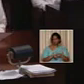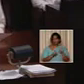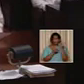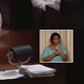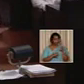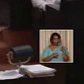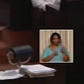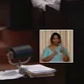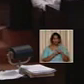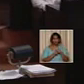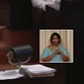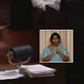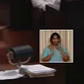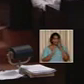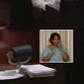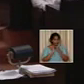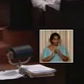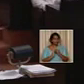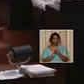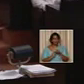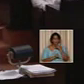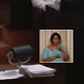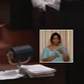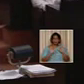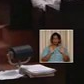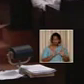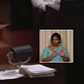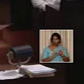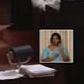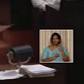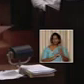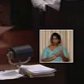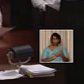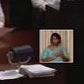එකවර දෙබරව ජාතික පාසලේ සමාන්තර පන්ති 9න් 2ක්